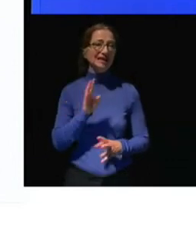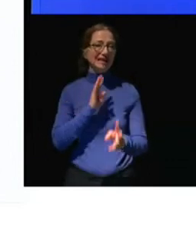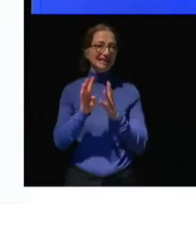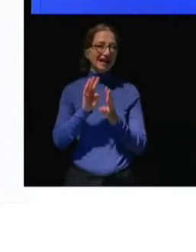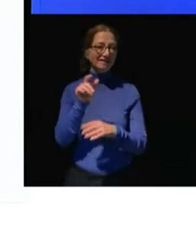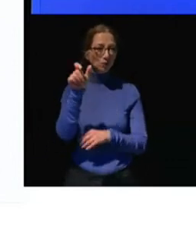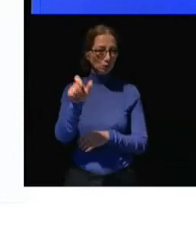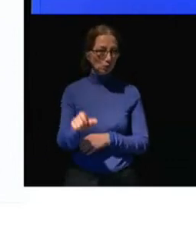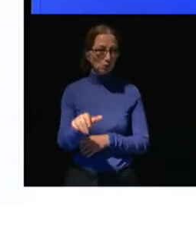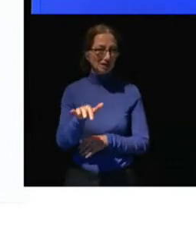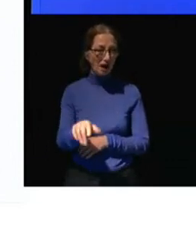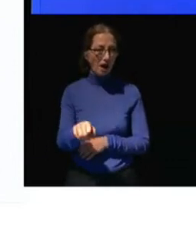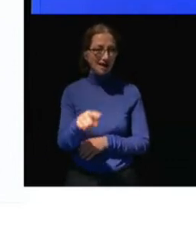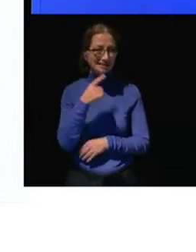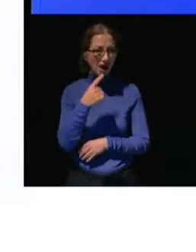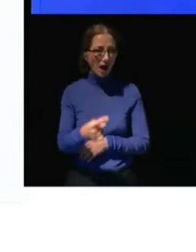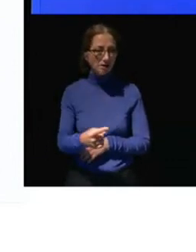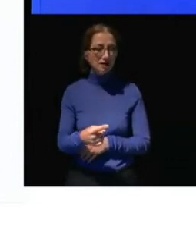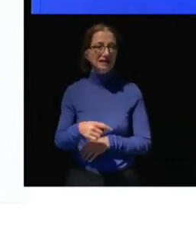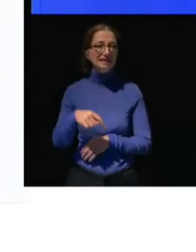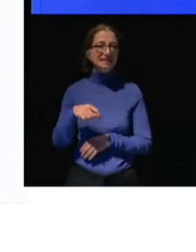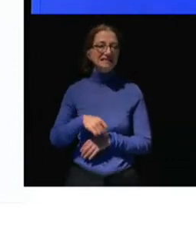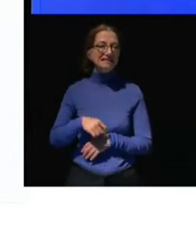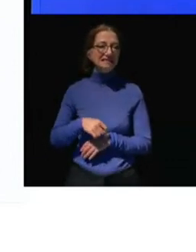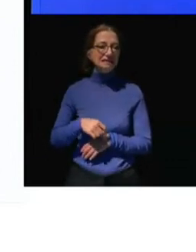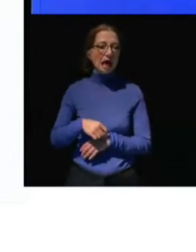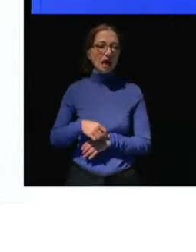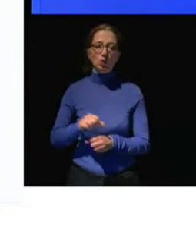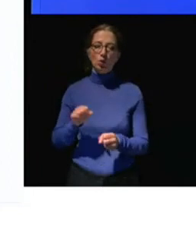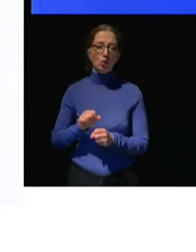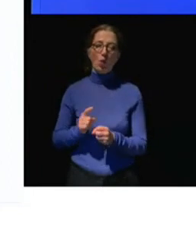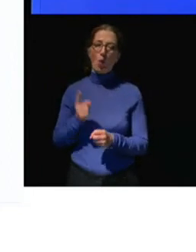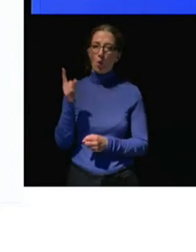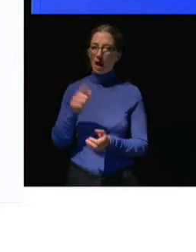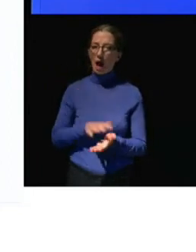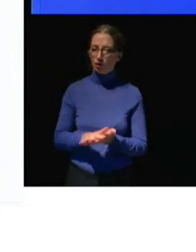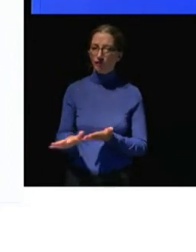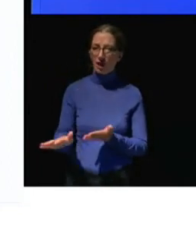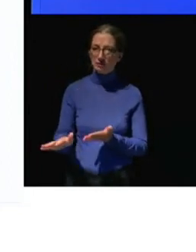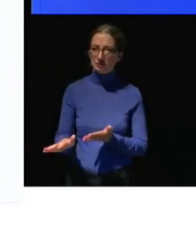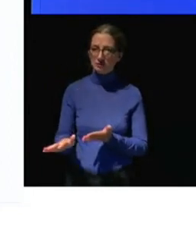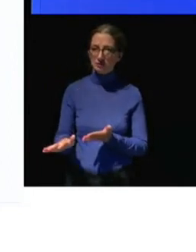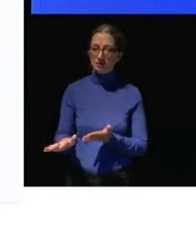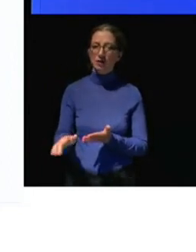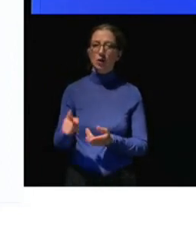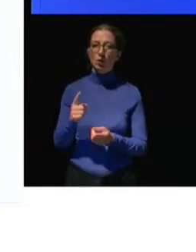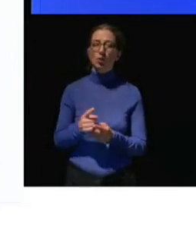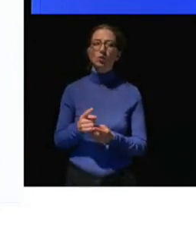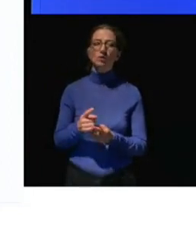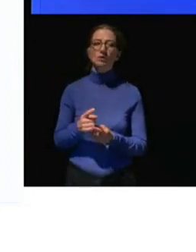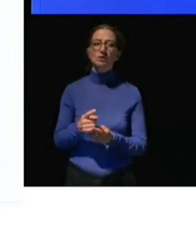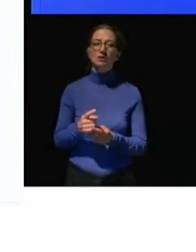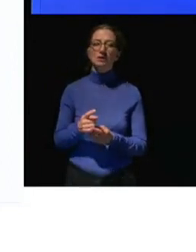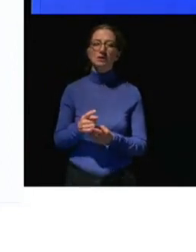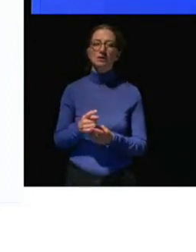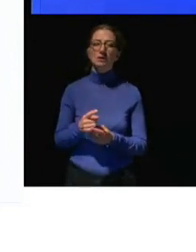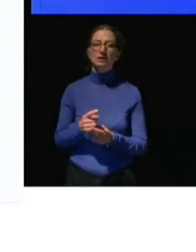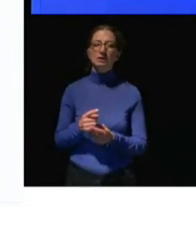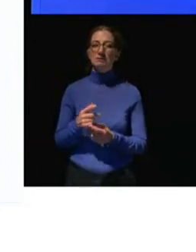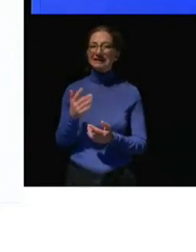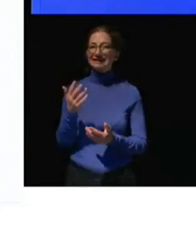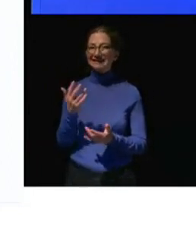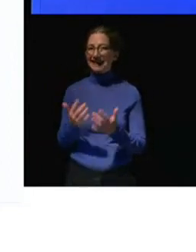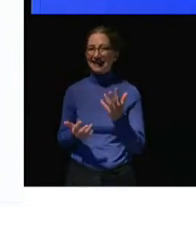Roth und Prinsloh ist der zeitlich sehr hohe Aufwand, um die der Berechnung zugrunde liegenden Stunden zu